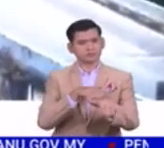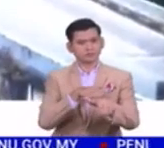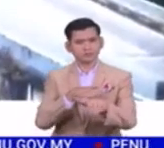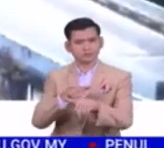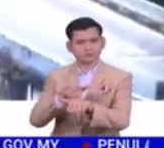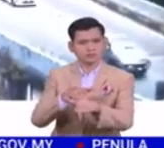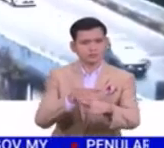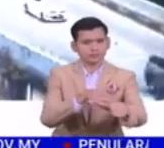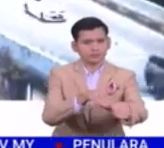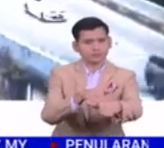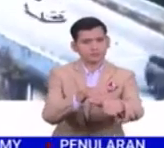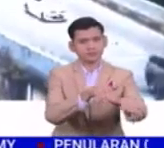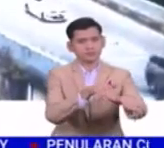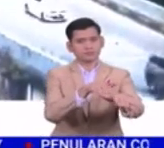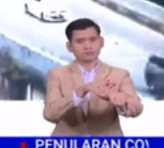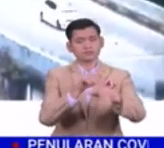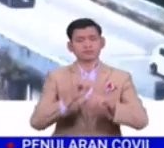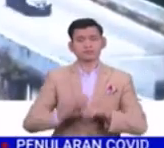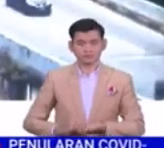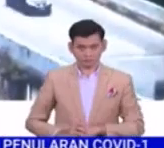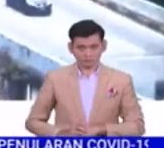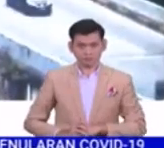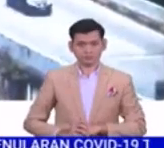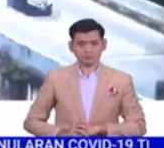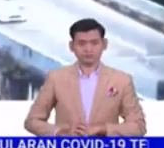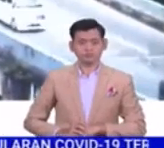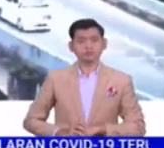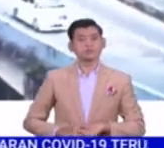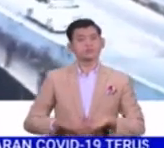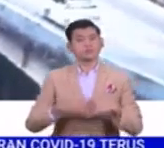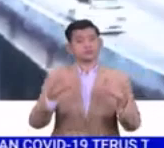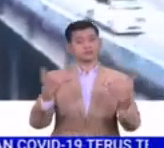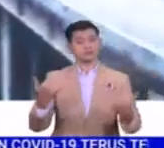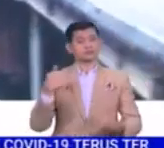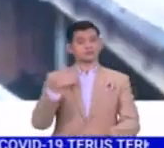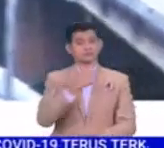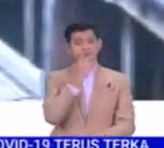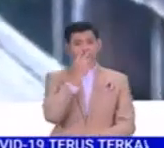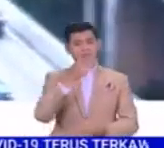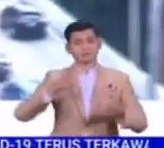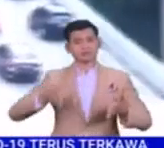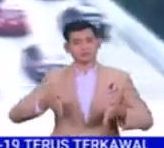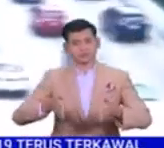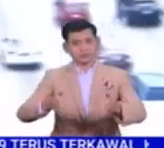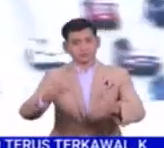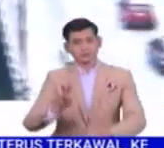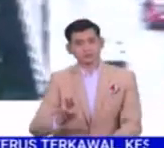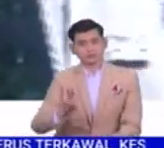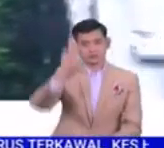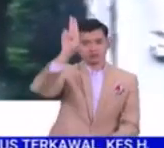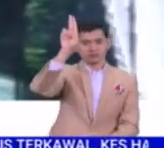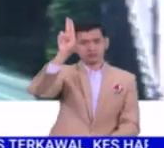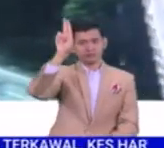mula bergerak perlahan dan sesak. Seterusnya, kita ke arah utara di